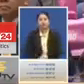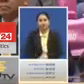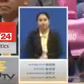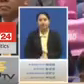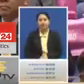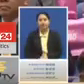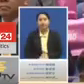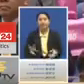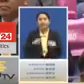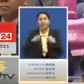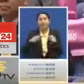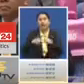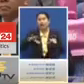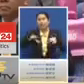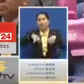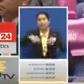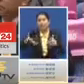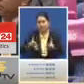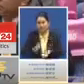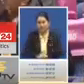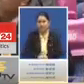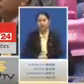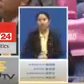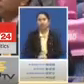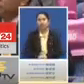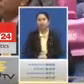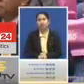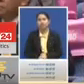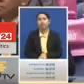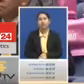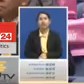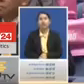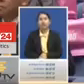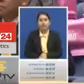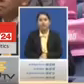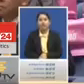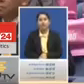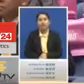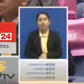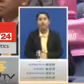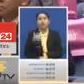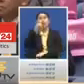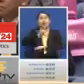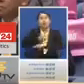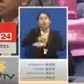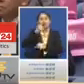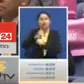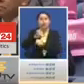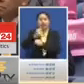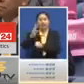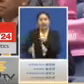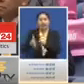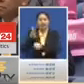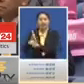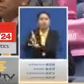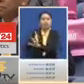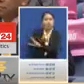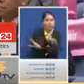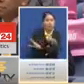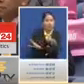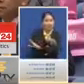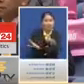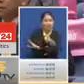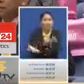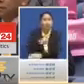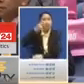วนี่บวกกับความสามารถของท่านซึ่งเคยบริหารมาแล้ว5ปีบวกกับชุดความคิดเดิมฟัง